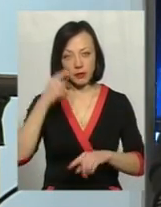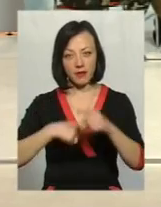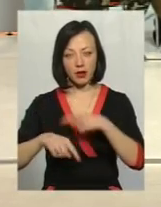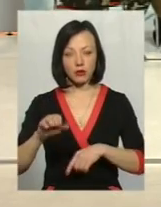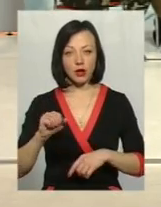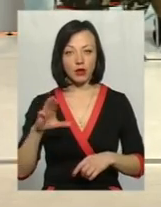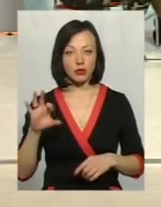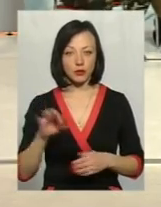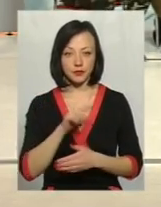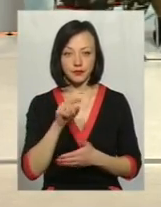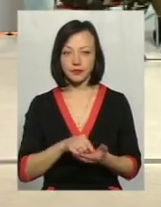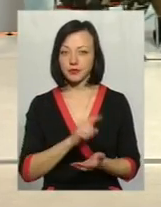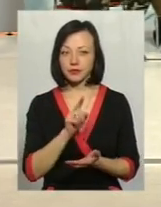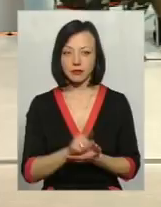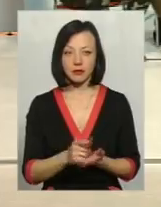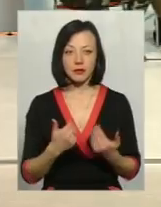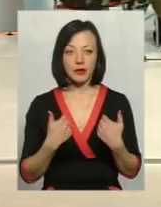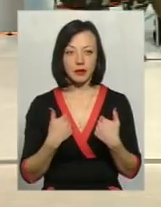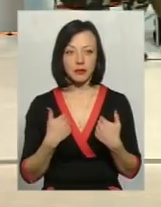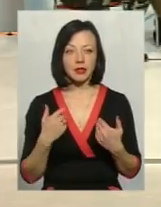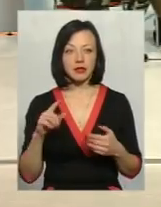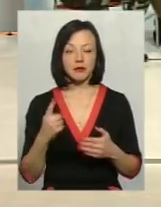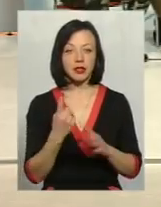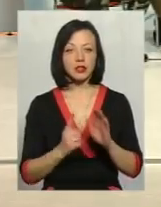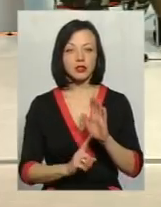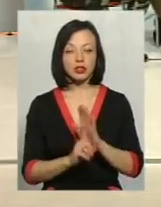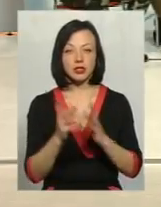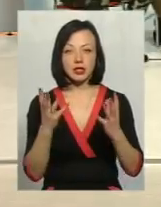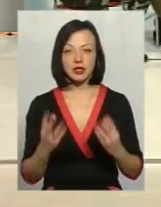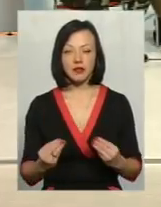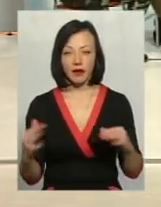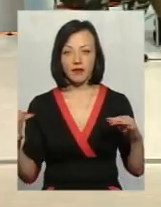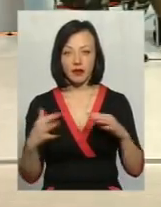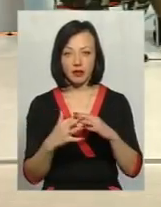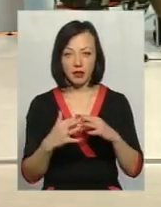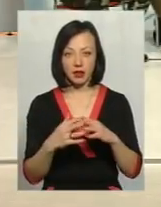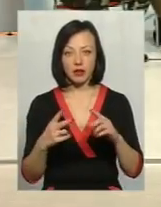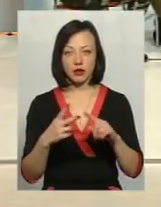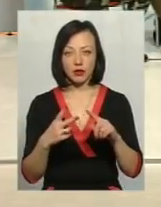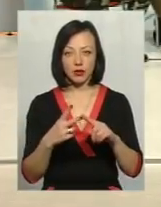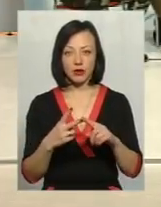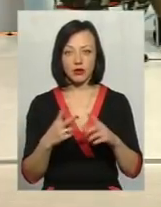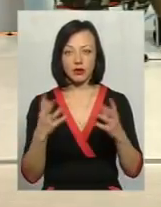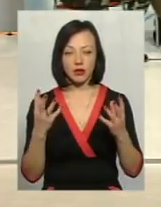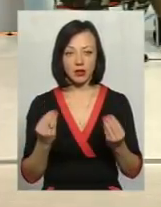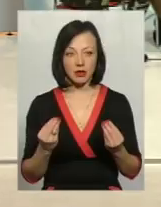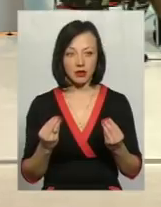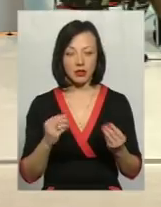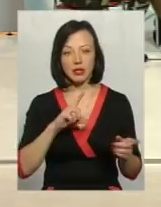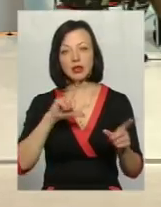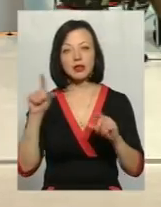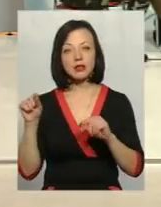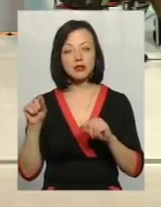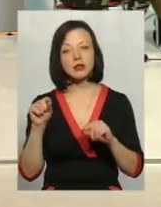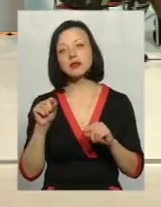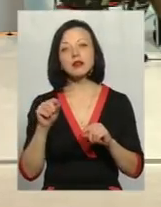приходять? Обов'язково. От ми з перших днів війни, можна сказати, на другий день після звільнення Слов'янського, ми їздили,